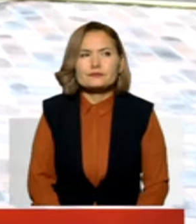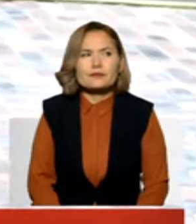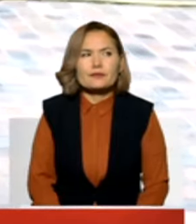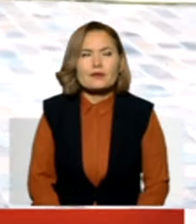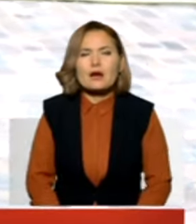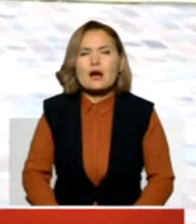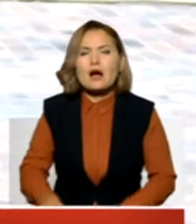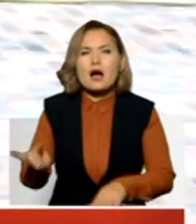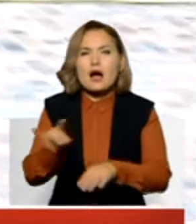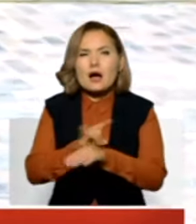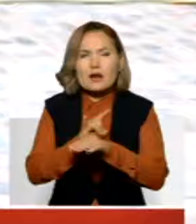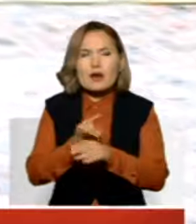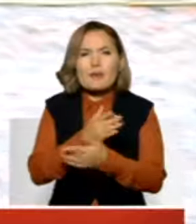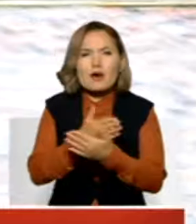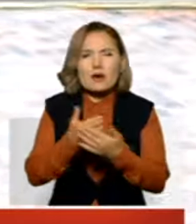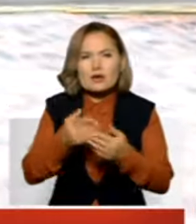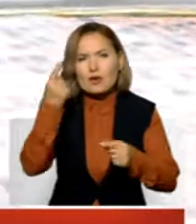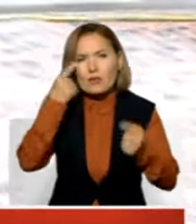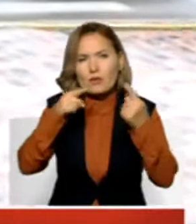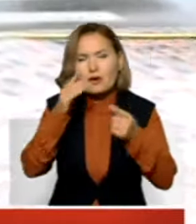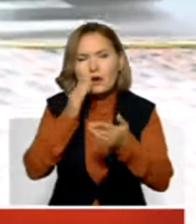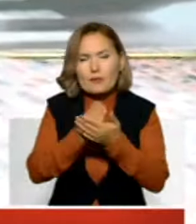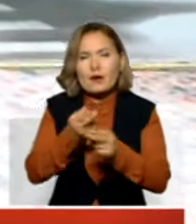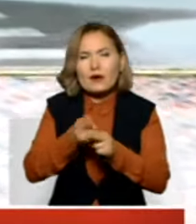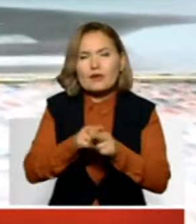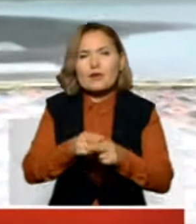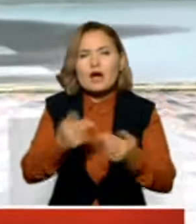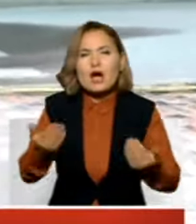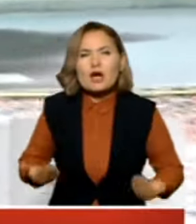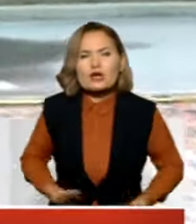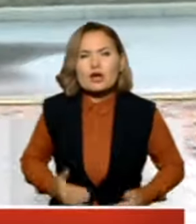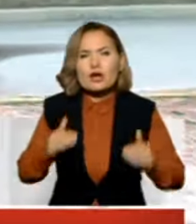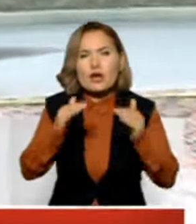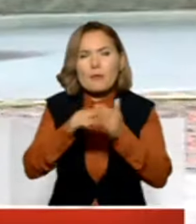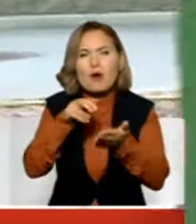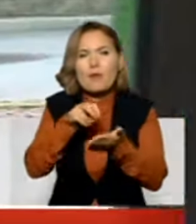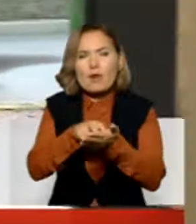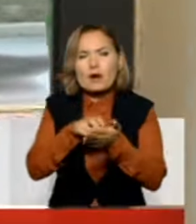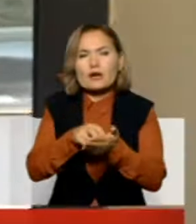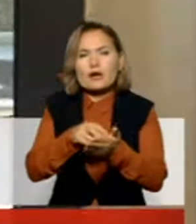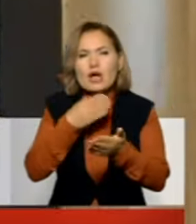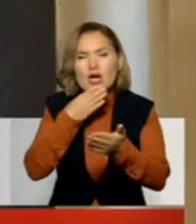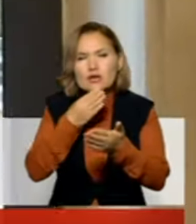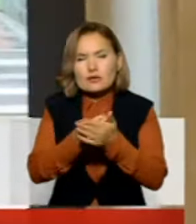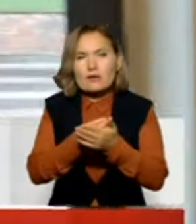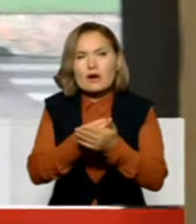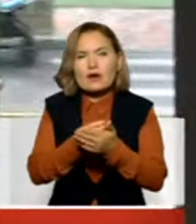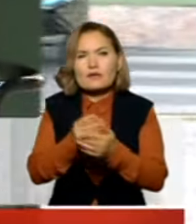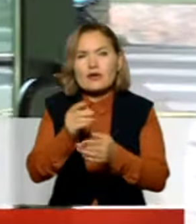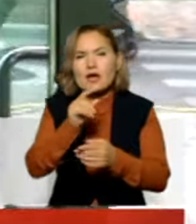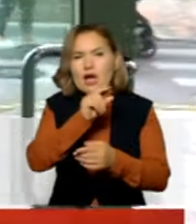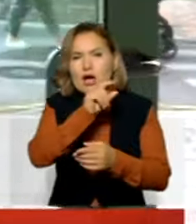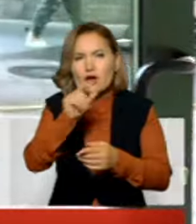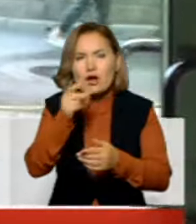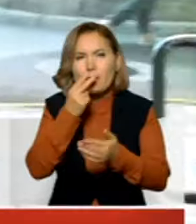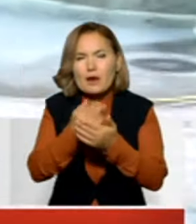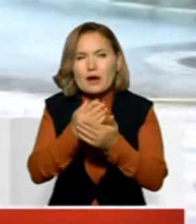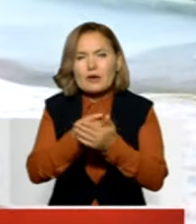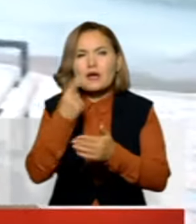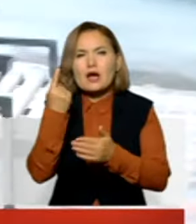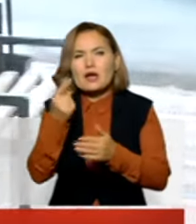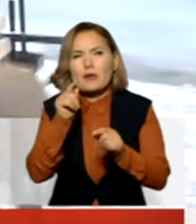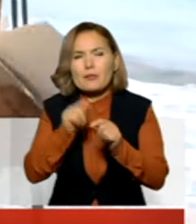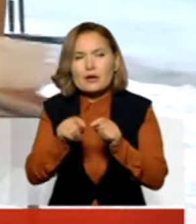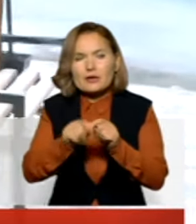Алаяқтар алдаудың жаңа тәсіліне көшіпті. Олар тұрғын үй кешеніндегі пошта жәшігіне өздерінің деректерін көрсетіп, есептегішті